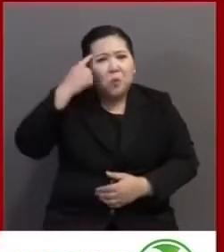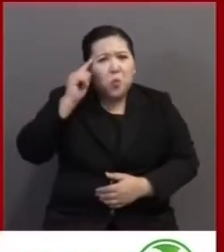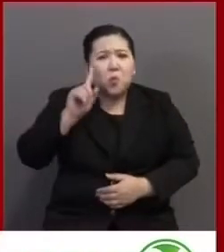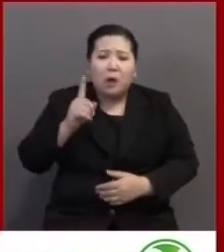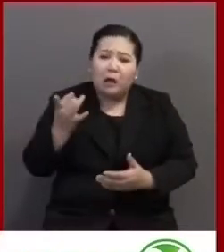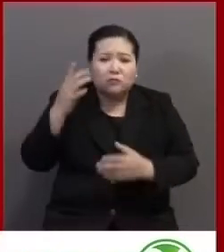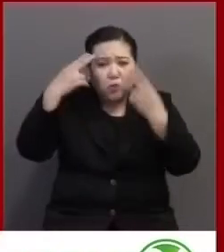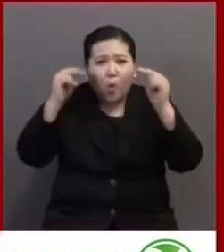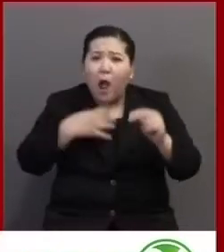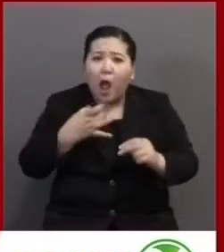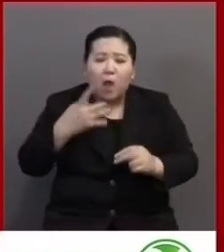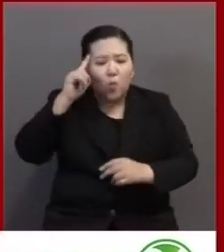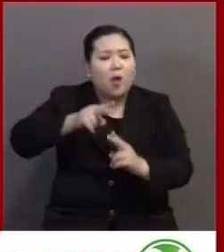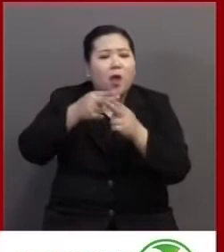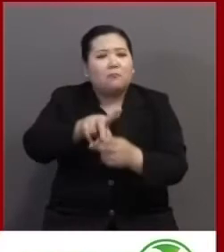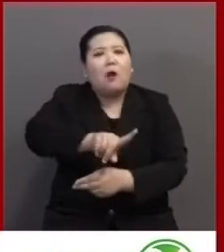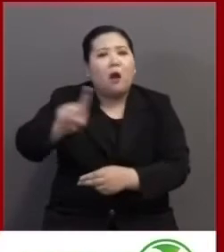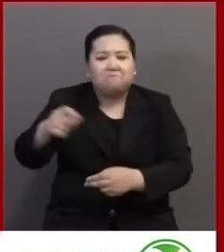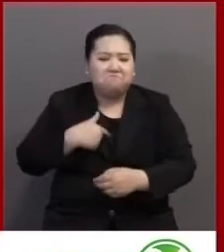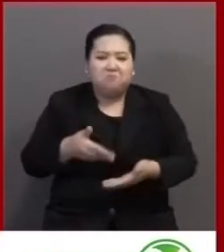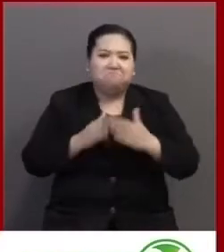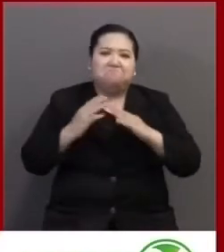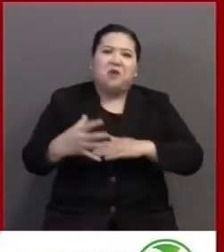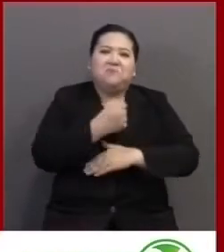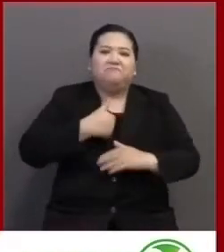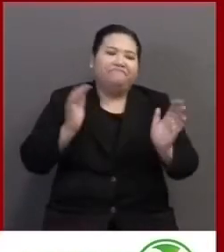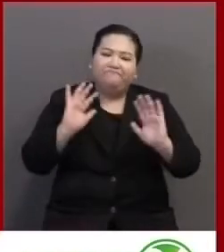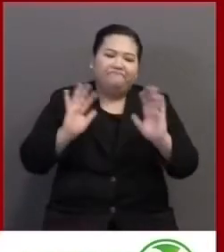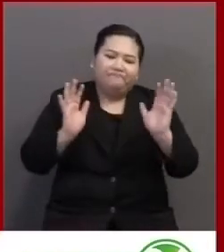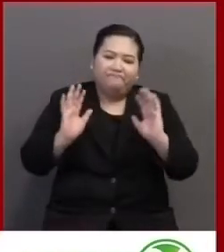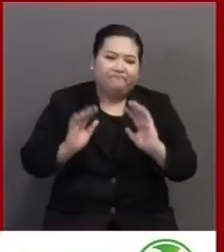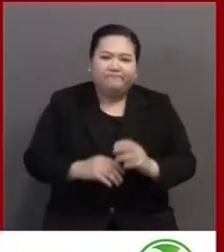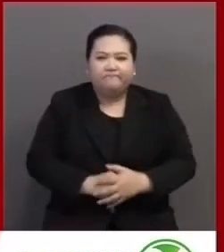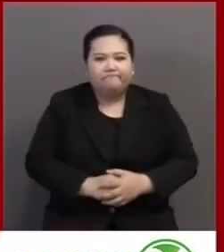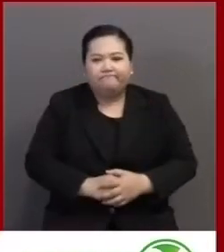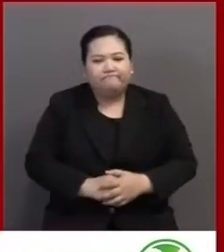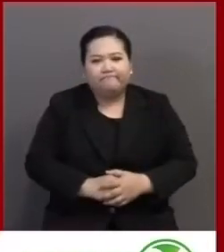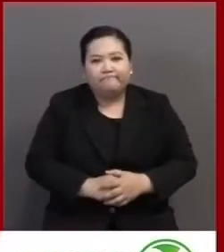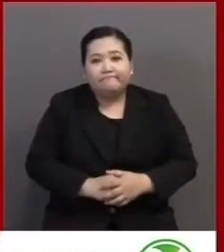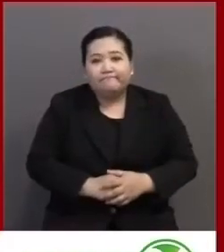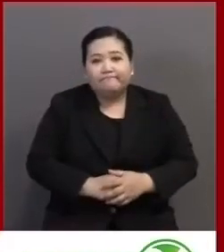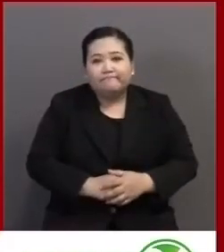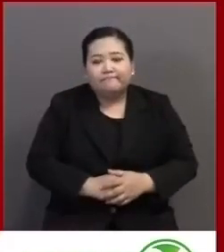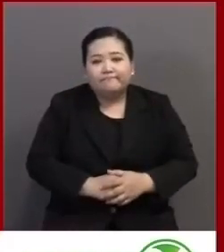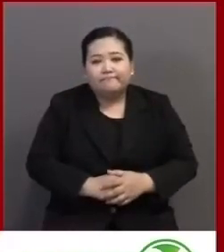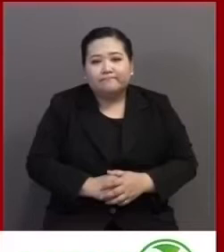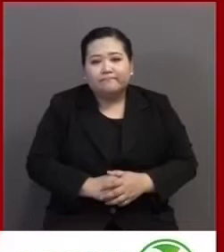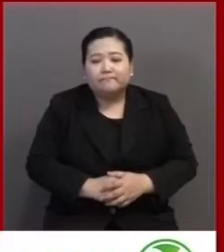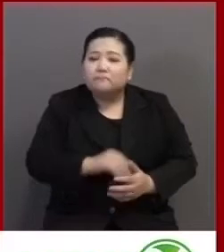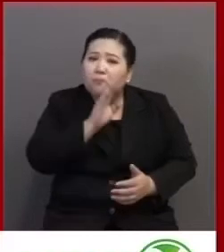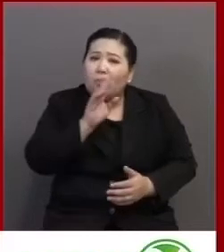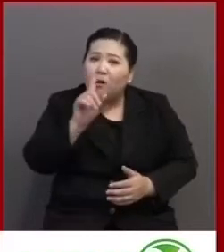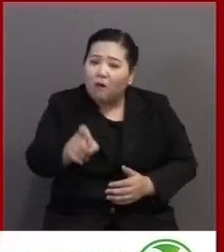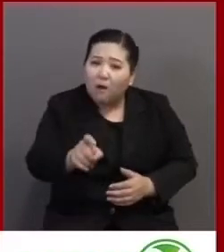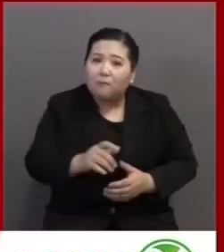เอง แต่ท่านไม่ตั้ง ผมไม่ตั้ง ท่านมองว่าม ัน จะเป็นข้อด ี ข้อเส ีย ยังไงนะถ้ามี